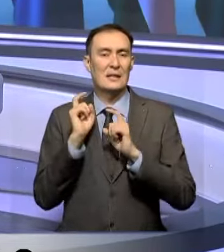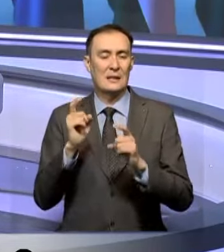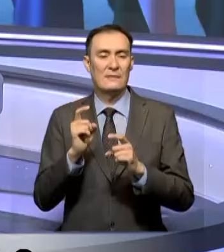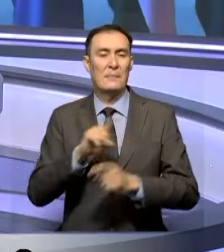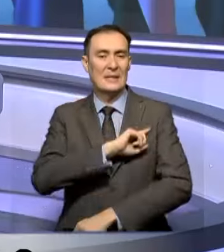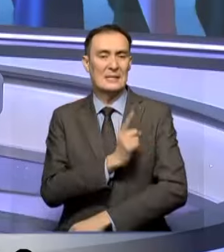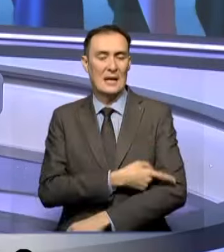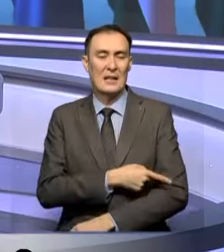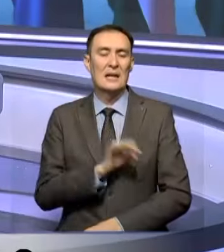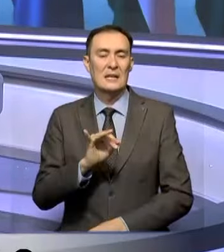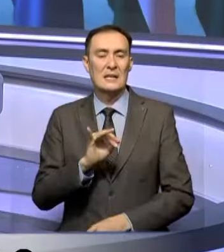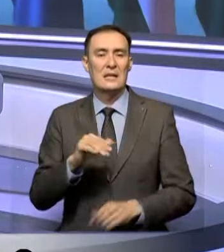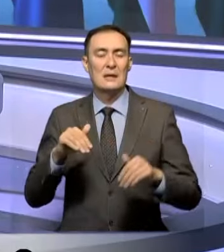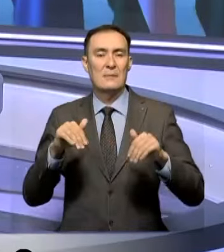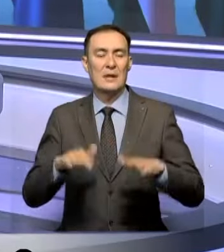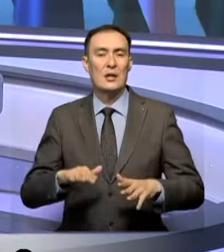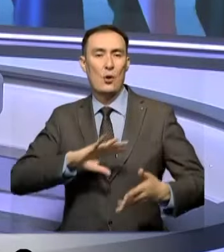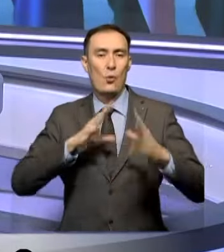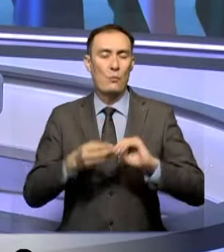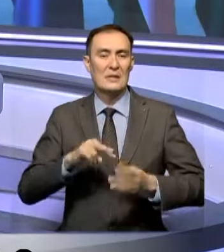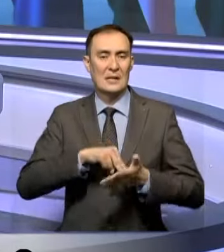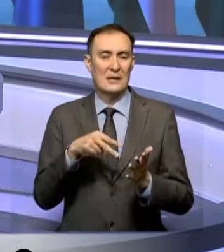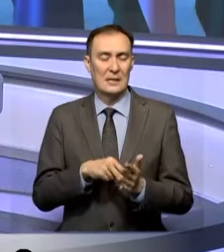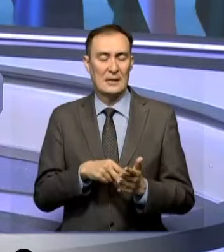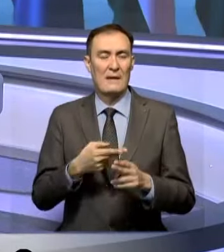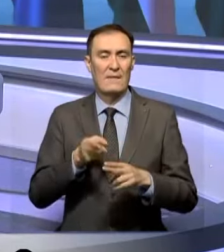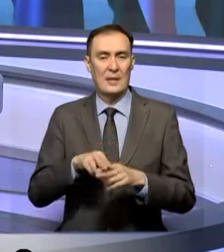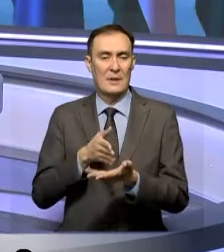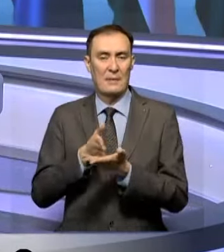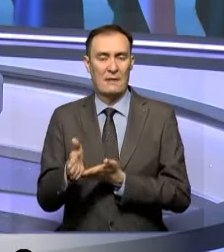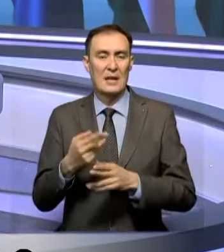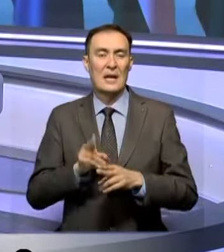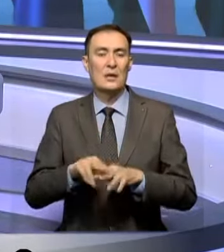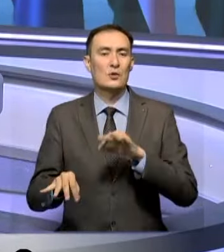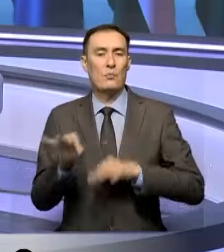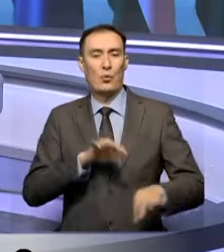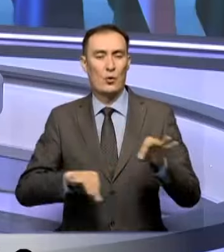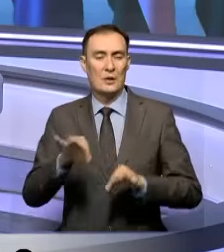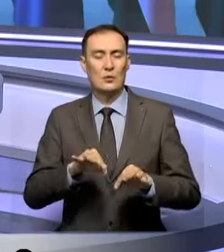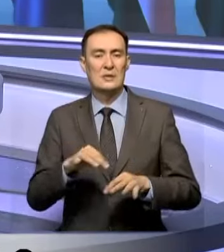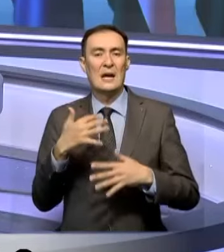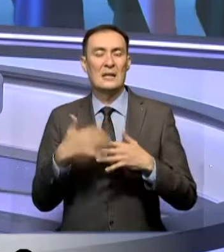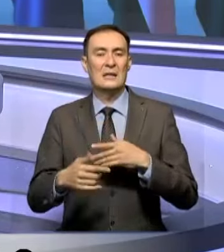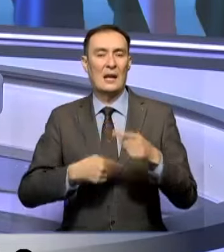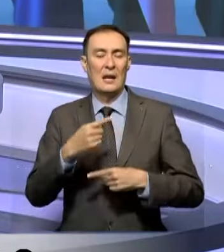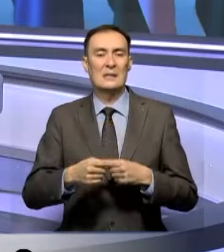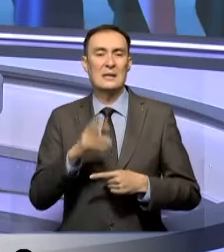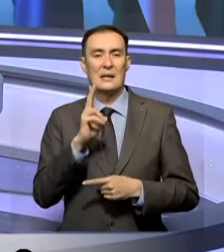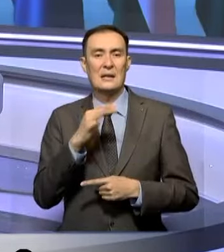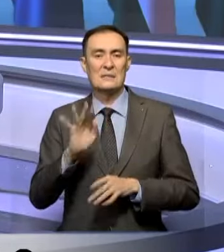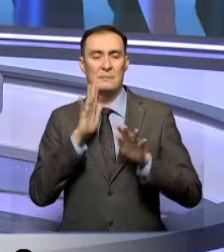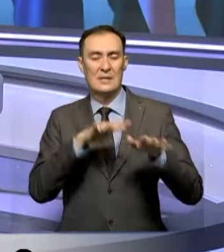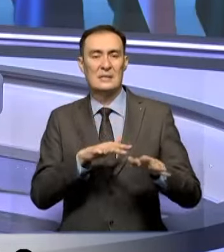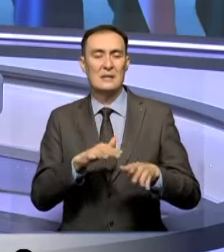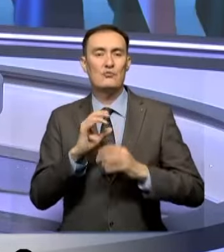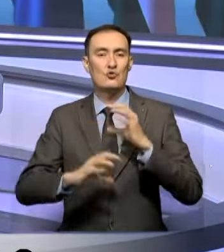транзитно-транспортного потенциала и принятие комплексной стратегии в этой сфере. Речь идет о таких проектах, как Транскаспийский международный